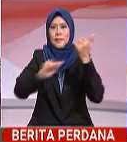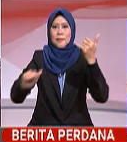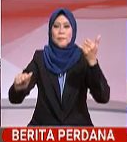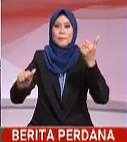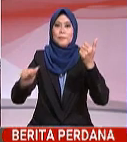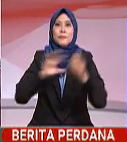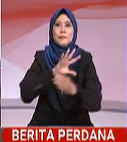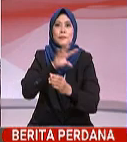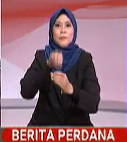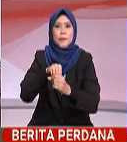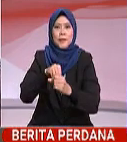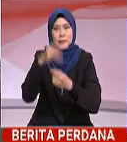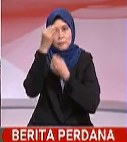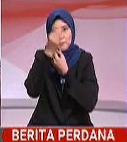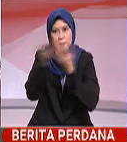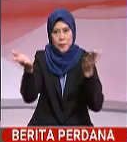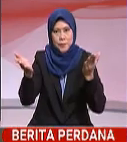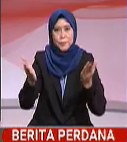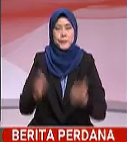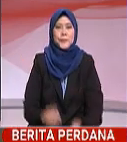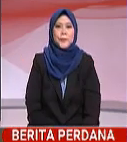terlibat.